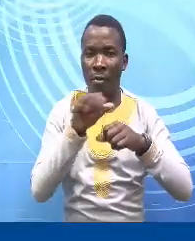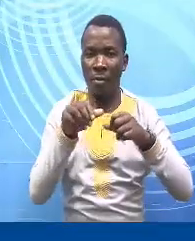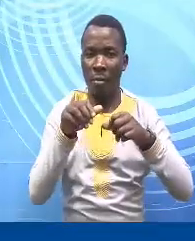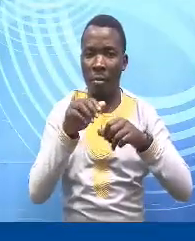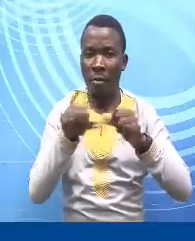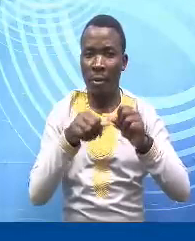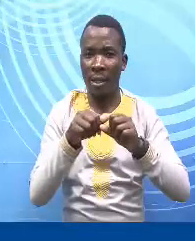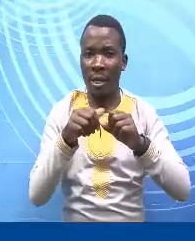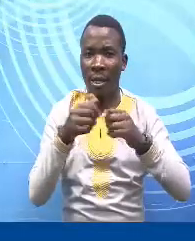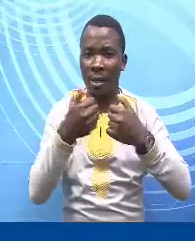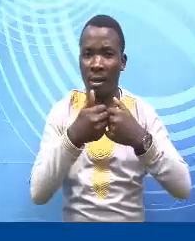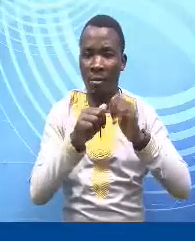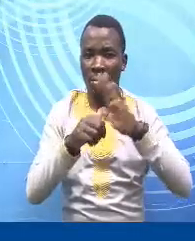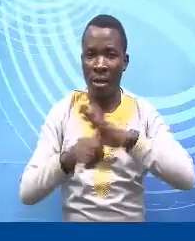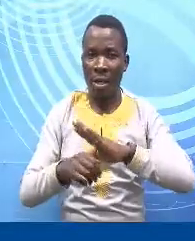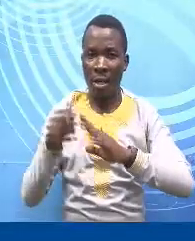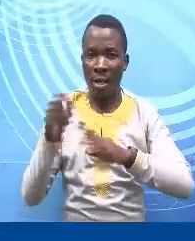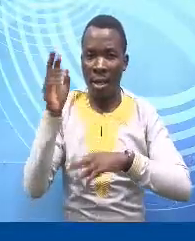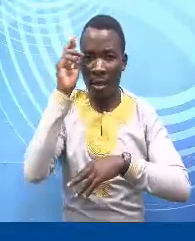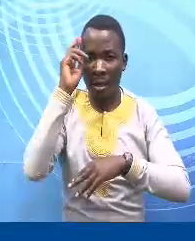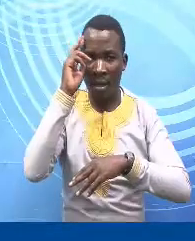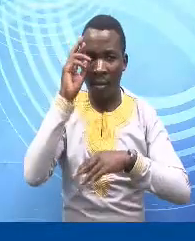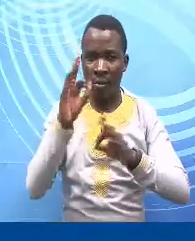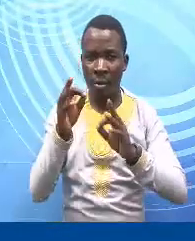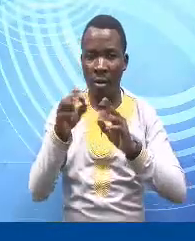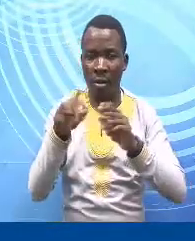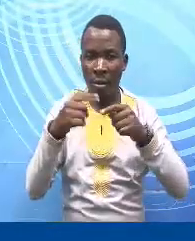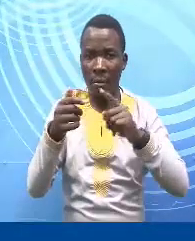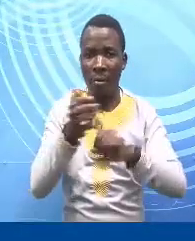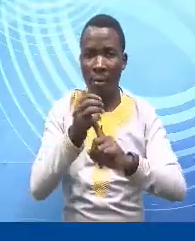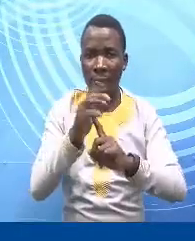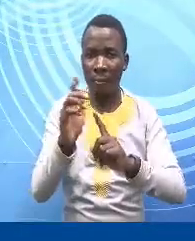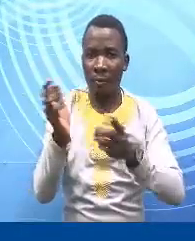yagera yakwibuza ko nyine ibyo yabonaga atari busubire kuvuga